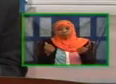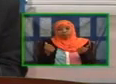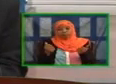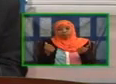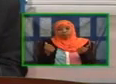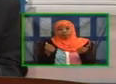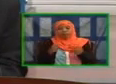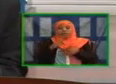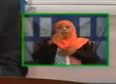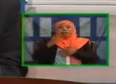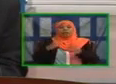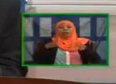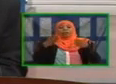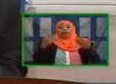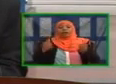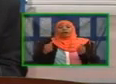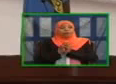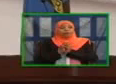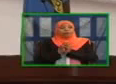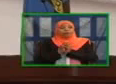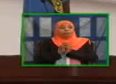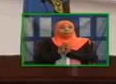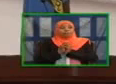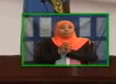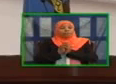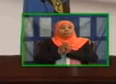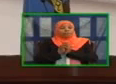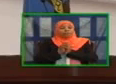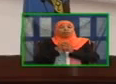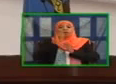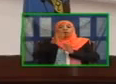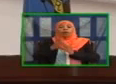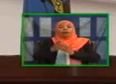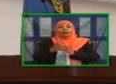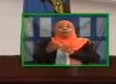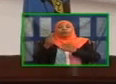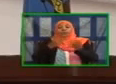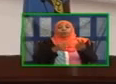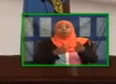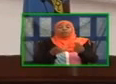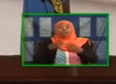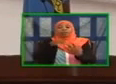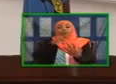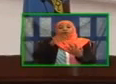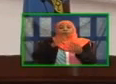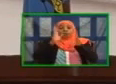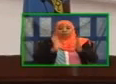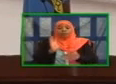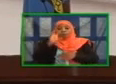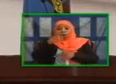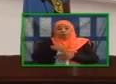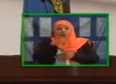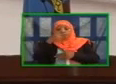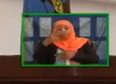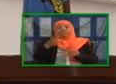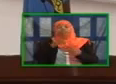Maalim Seif hana ubavu wa kuwa rais wa Zanzibar kabla ya uchaguzi mkuu wa mwaka 2020 na